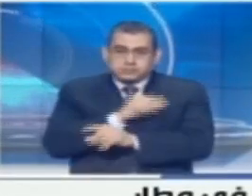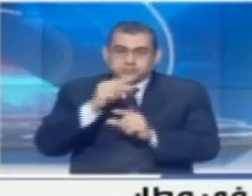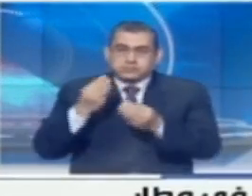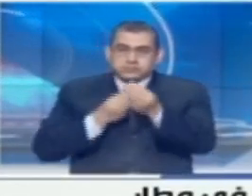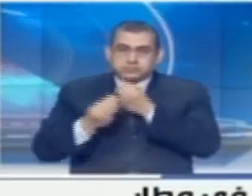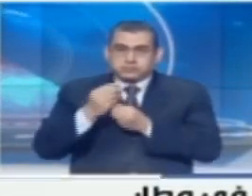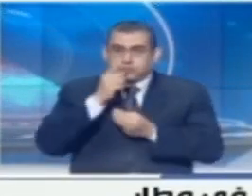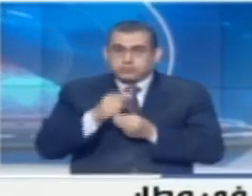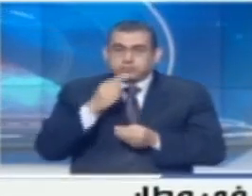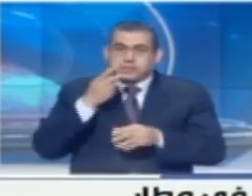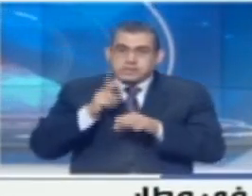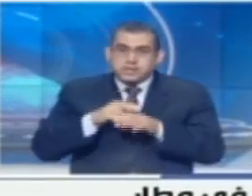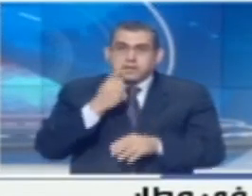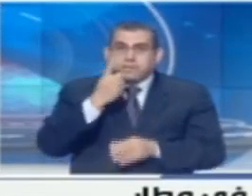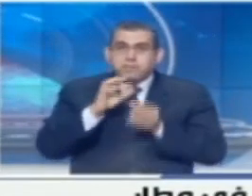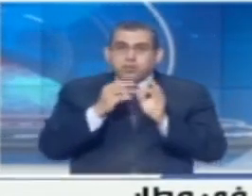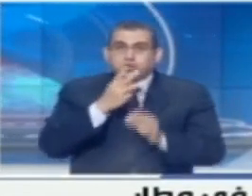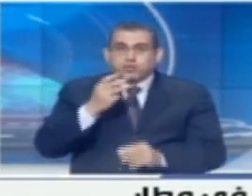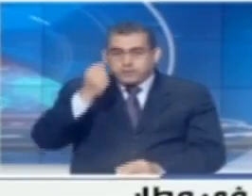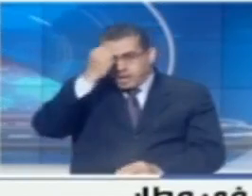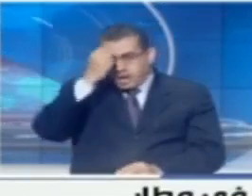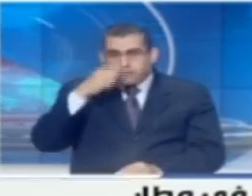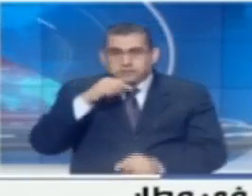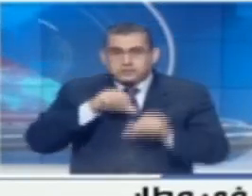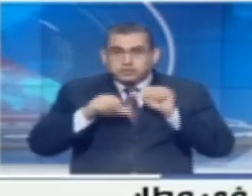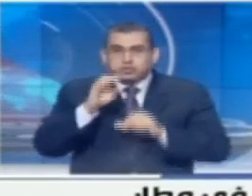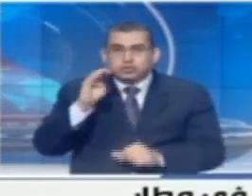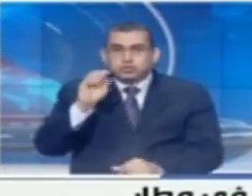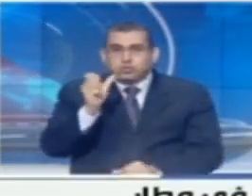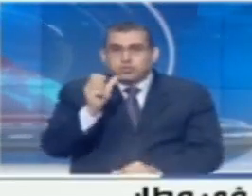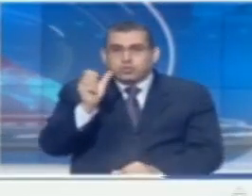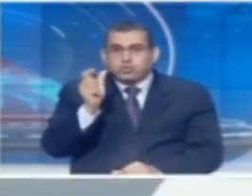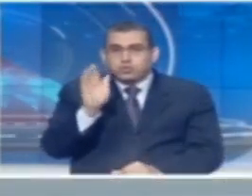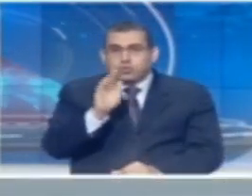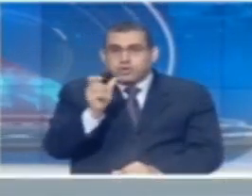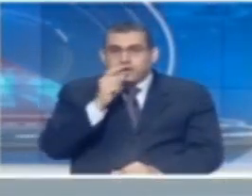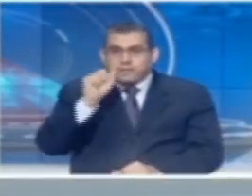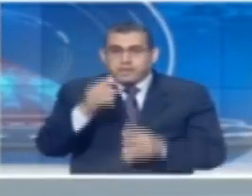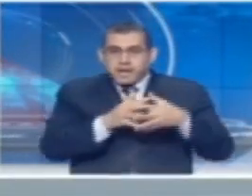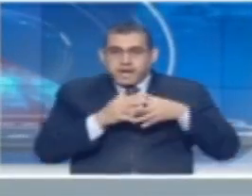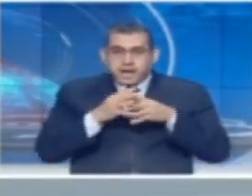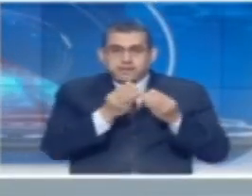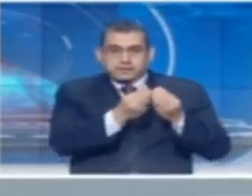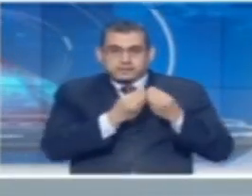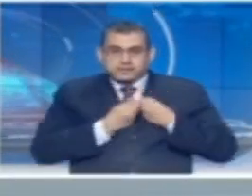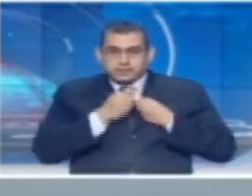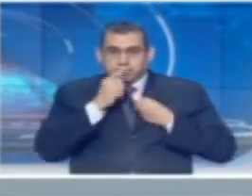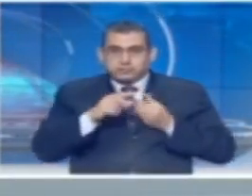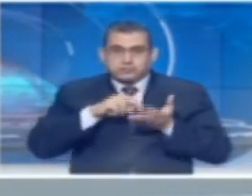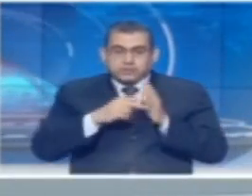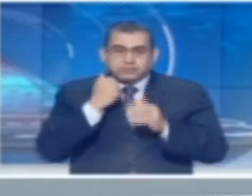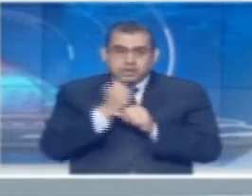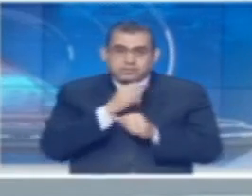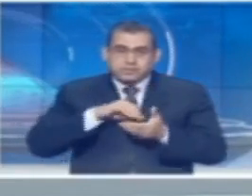واللقاحات، بالإضافة إلى 1,300,000 جرعة من إنتاج شركة جونسون أند جونسون مقدمة من الولايات المتحدة الأمريكية عبر